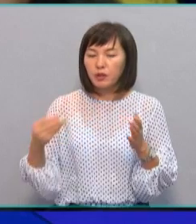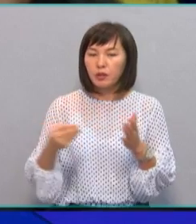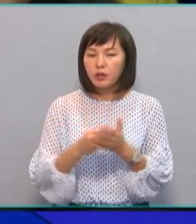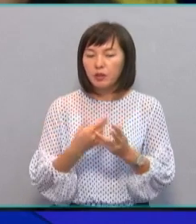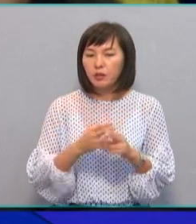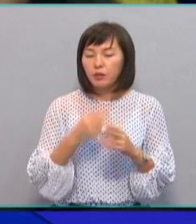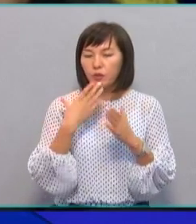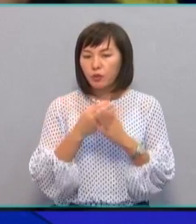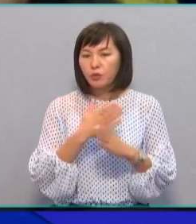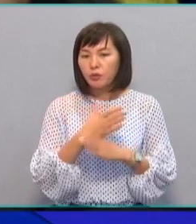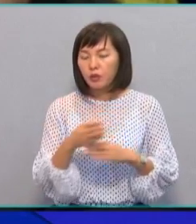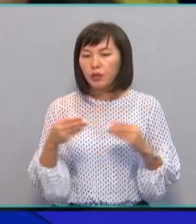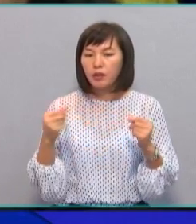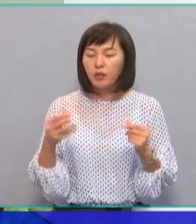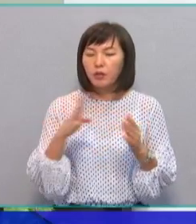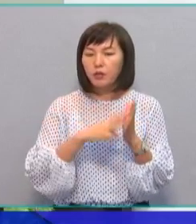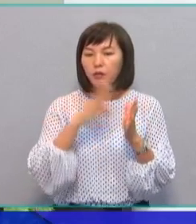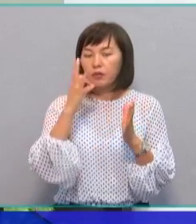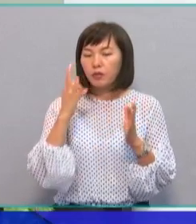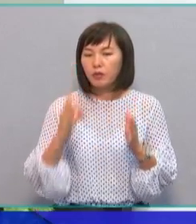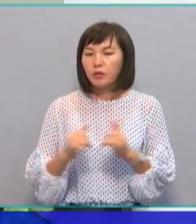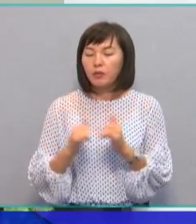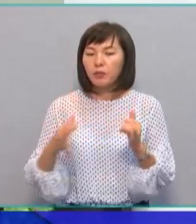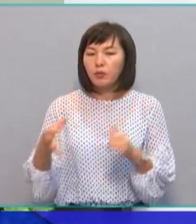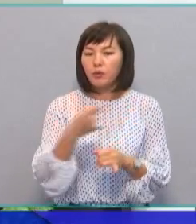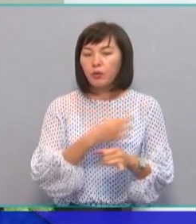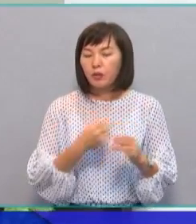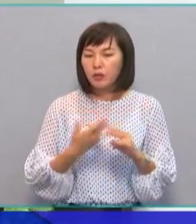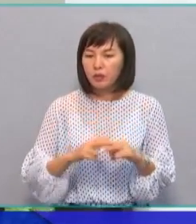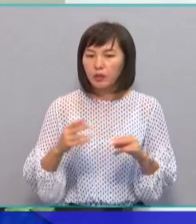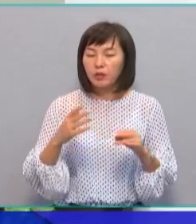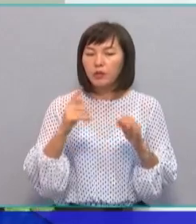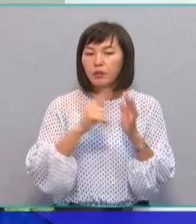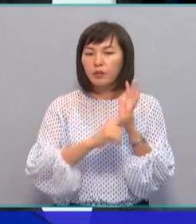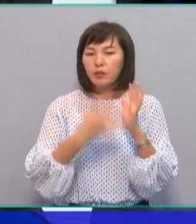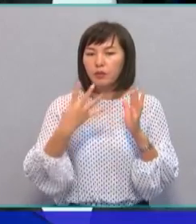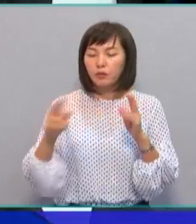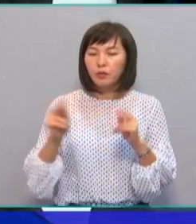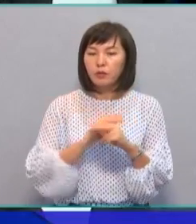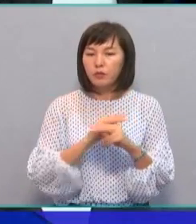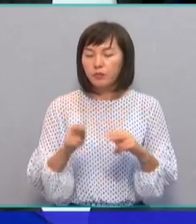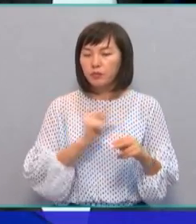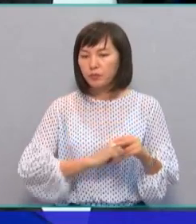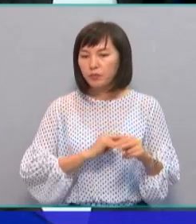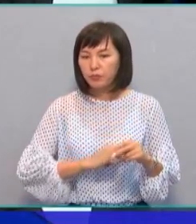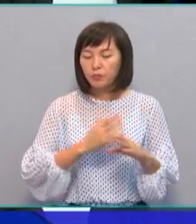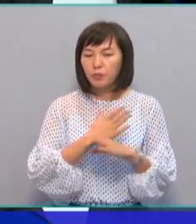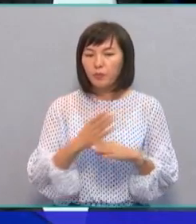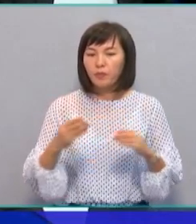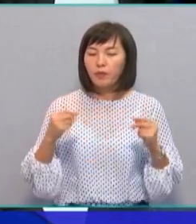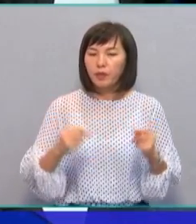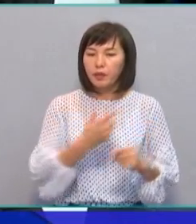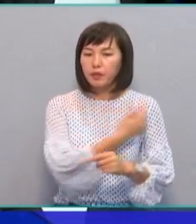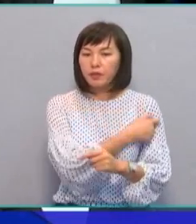Бұл өткен жылы бөлінген қаржыдан 9%-ға артық. Өңірімізде осы санаттағы 74 емхана жұмыс істейді. Бөлінген